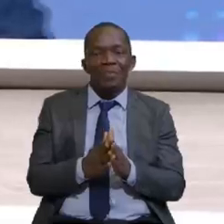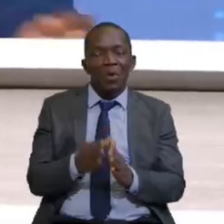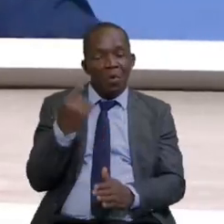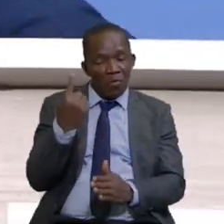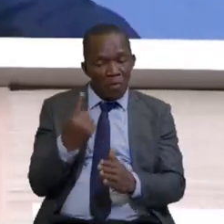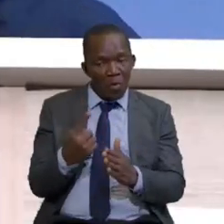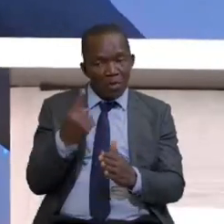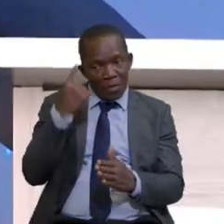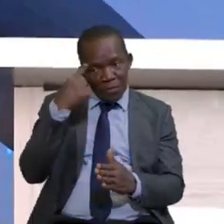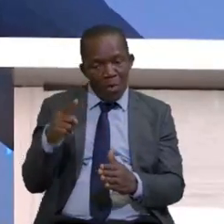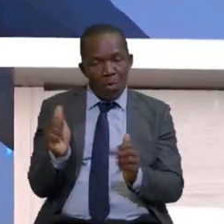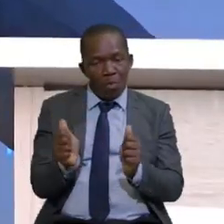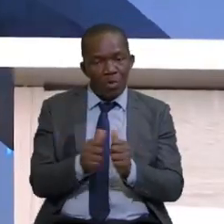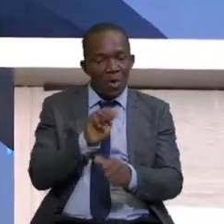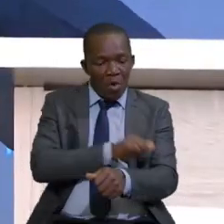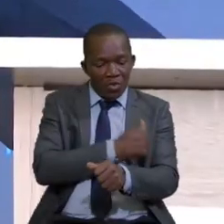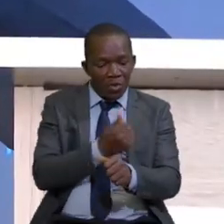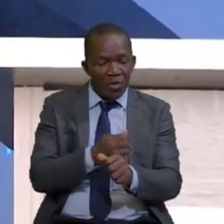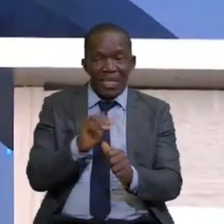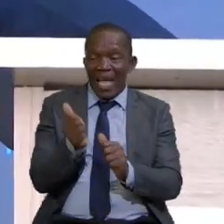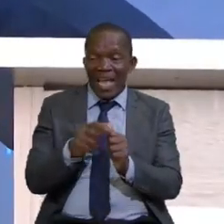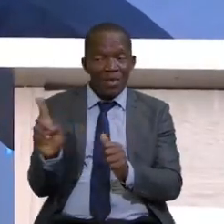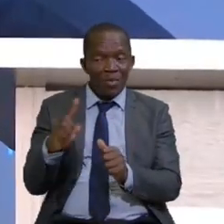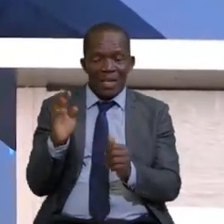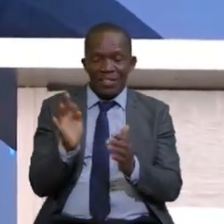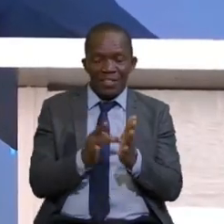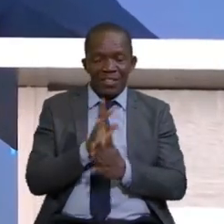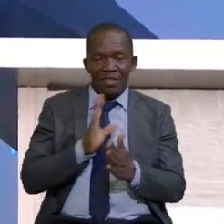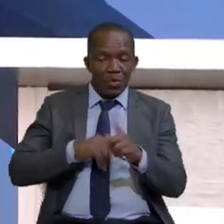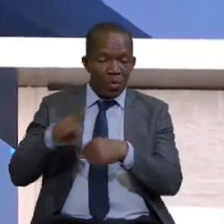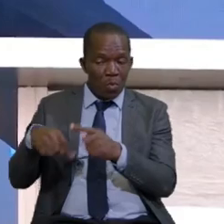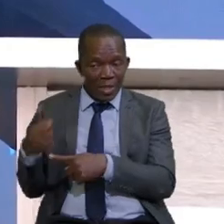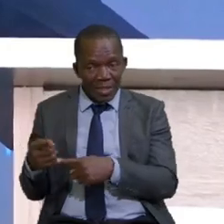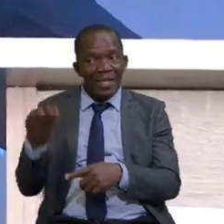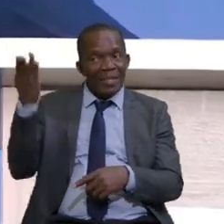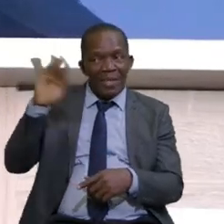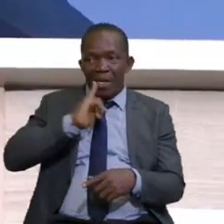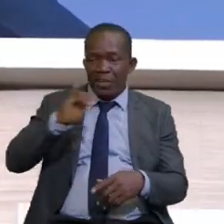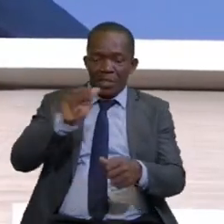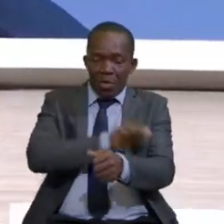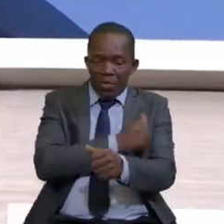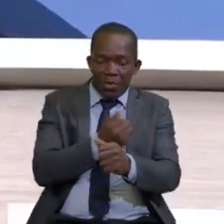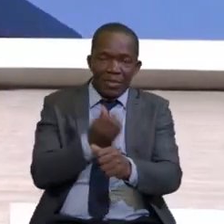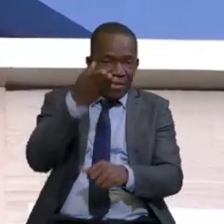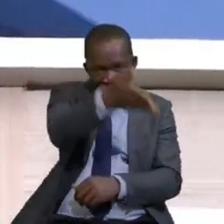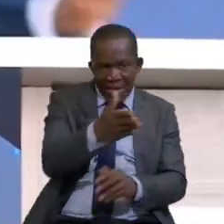mot. Partout Jésus allait, l'autorité. Jésus-Christ, partout il tenait autorité.